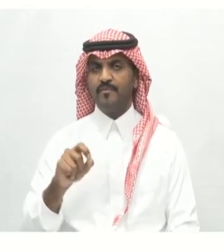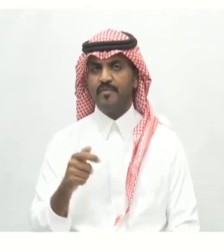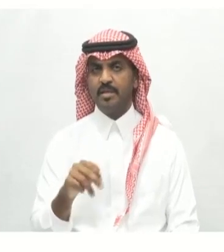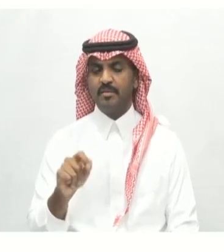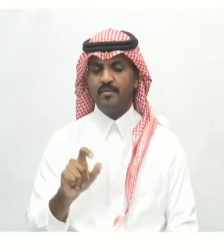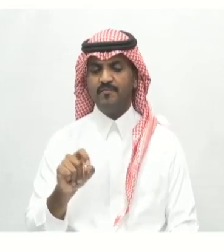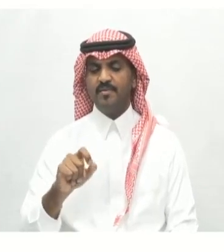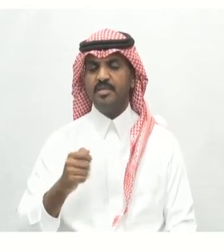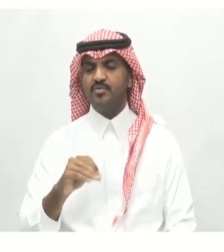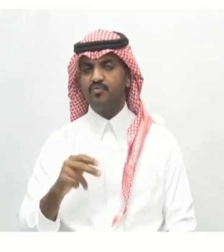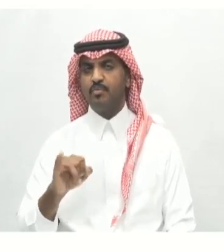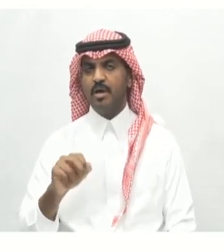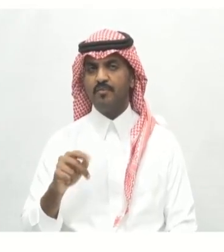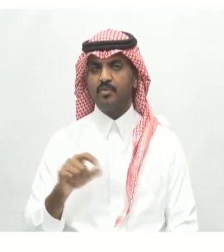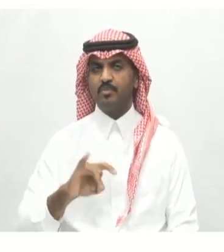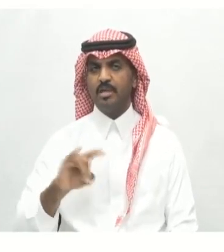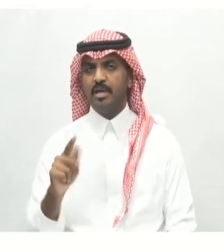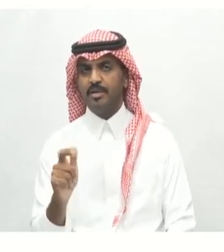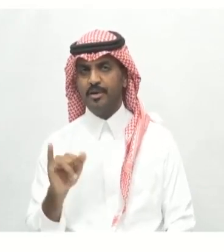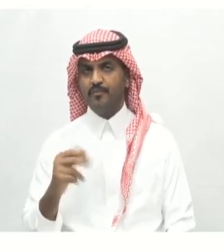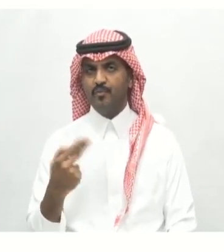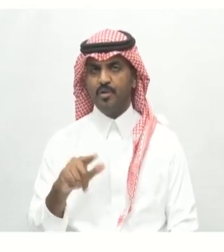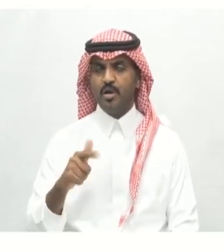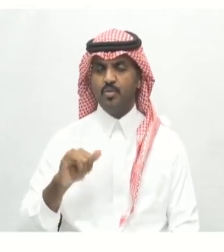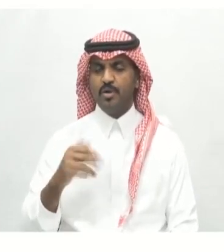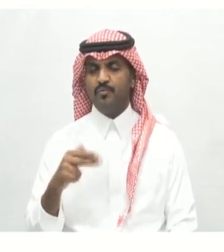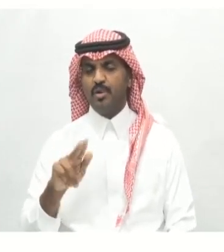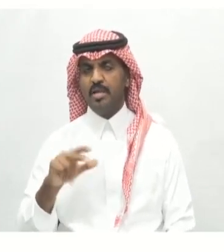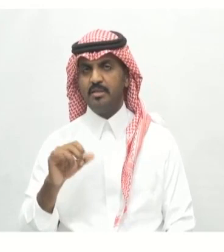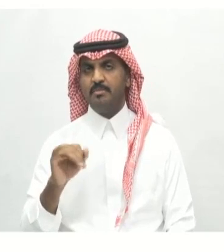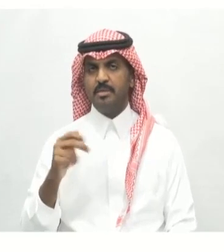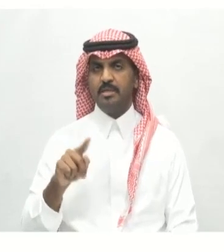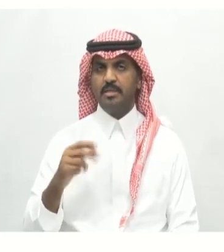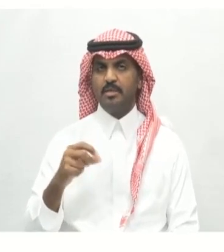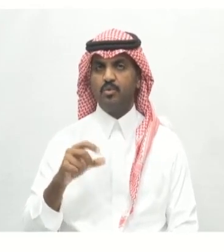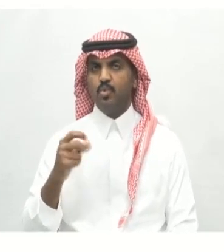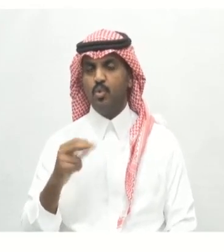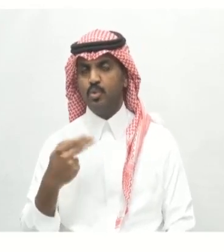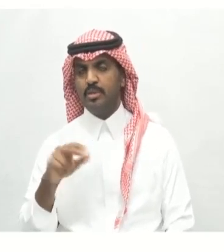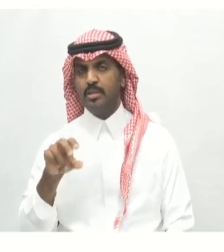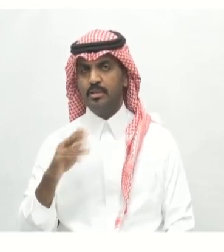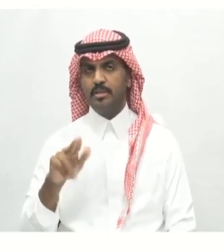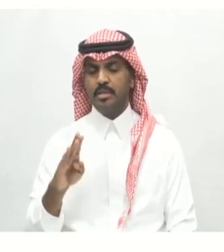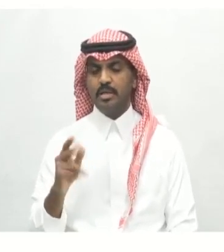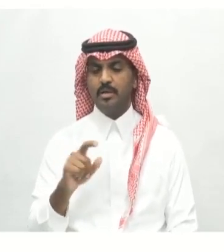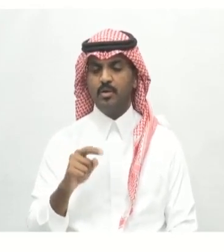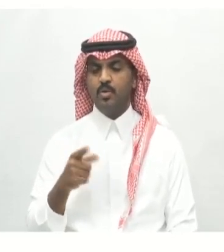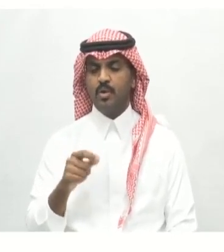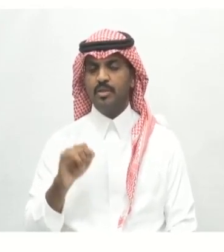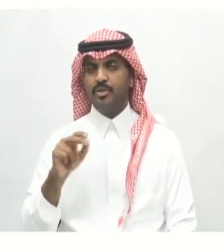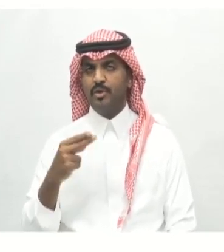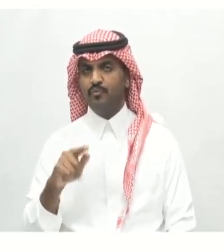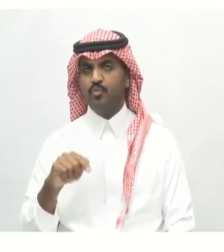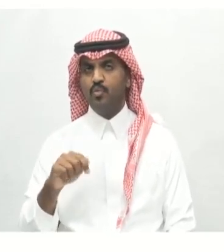فريضه فنصف ما فرضتم الا ان يعفون او يعفو الذي بيده عقده النكاح وان تعفوا